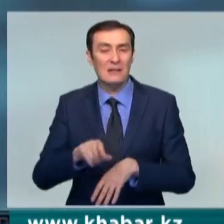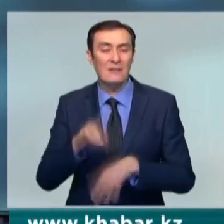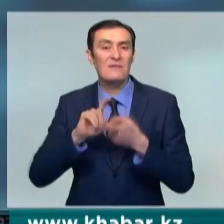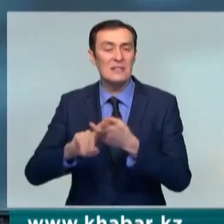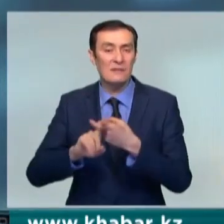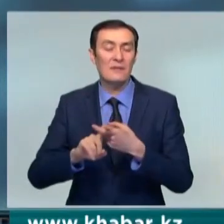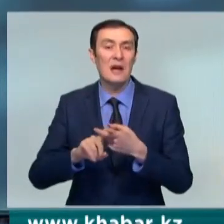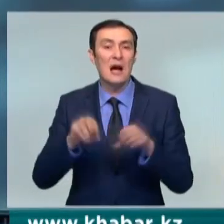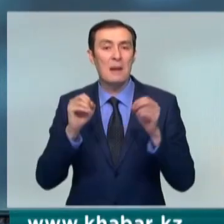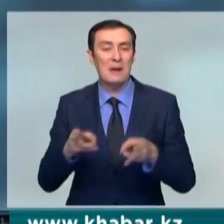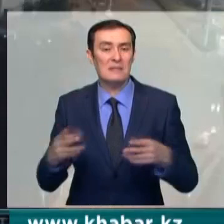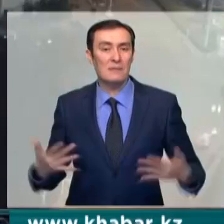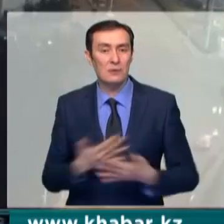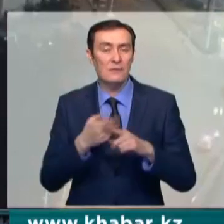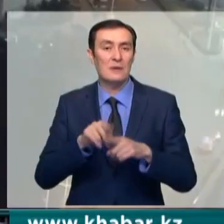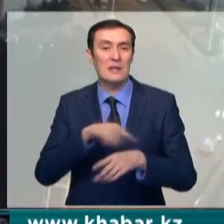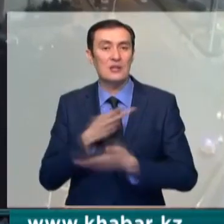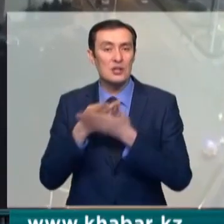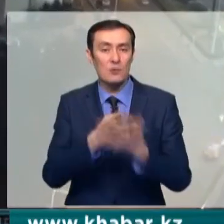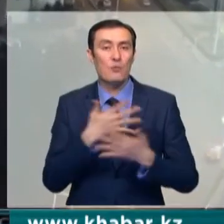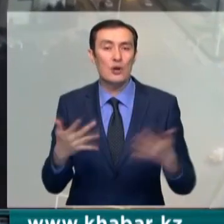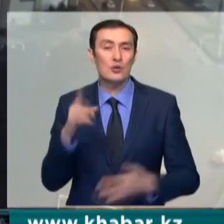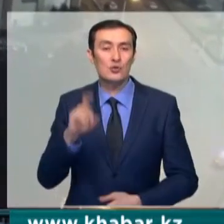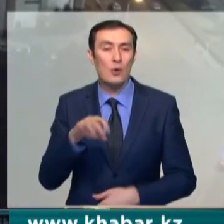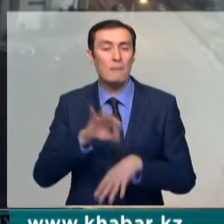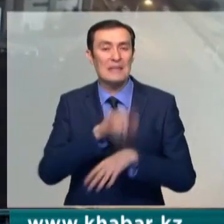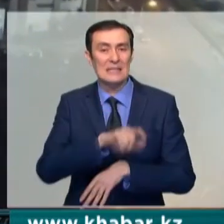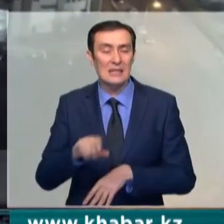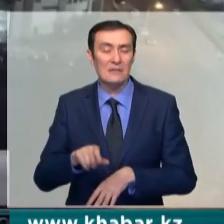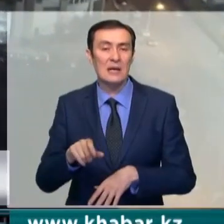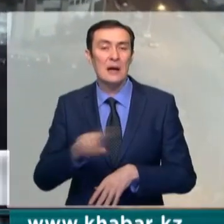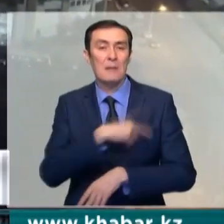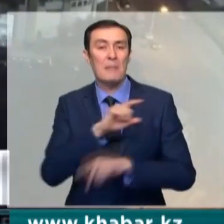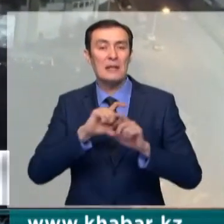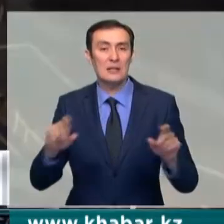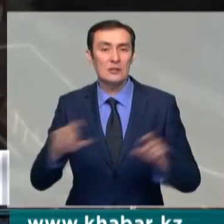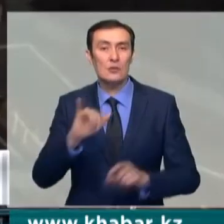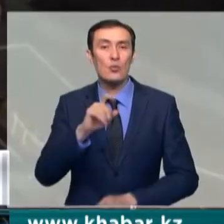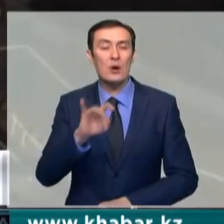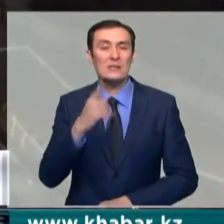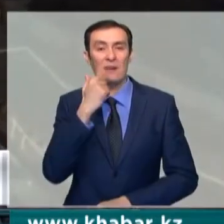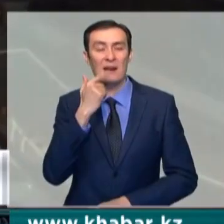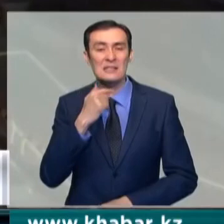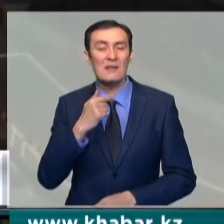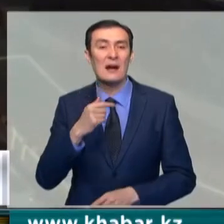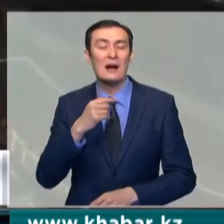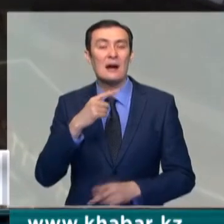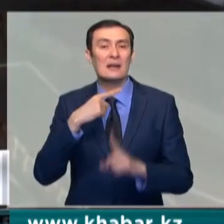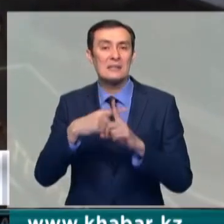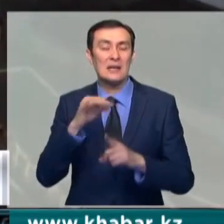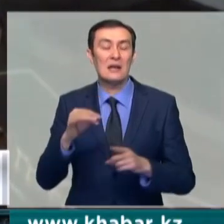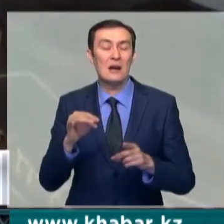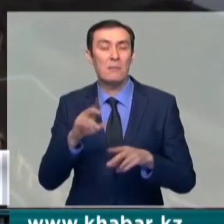инфицированных коронавирусом. В лечебницу поступили более чем 100 пациентов из больницы Уханьского Красного Креста и общественных